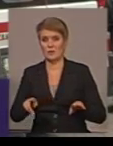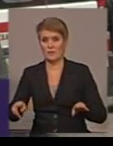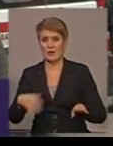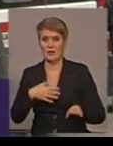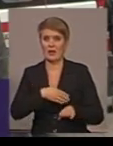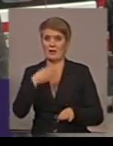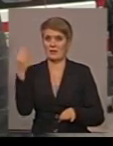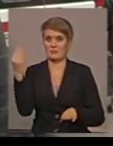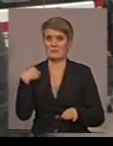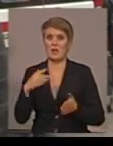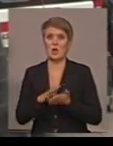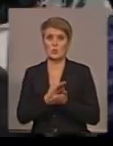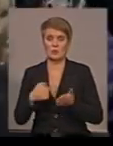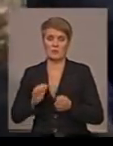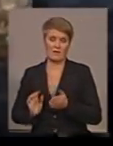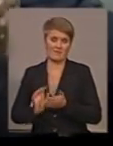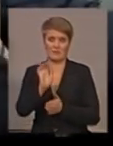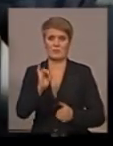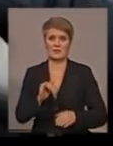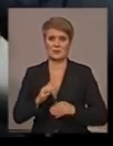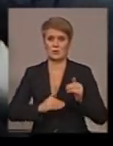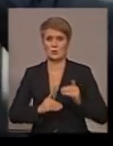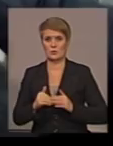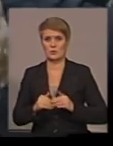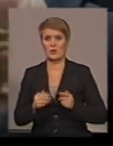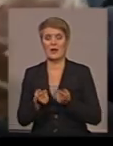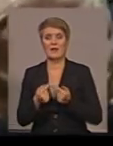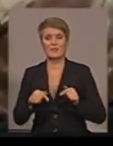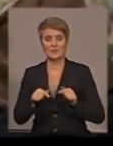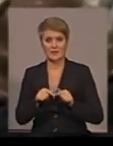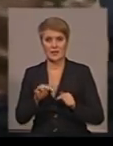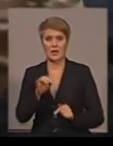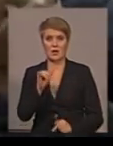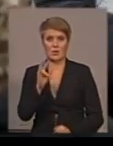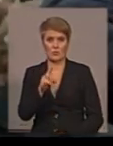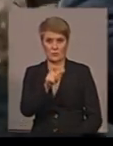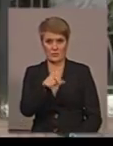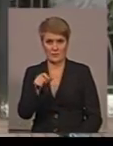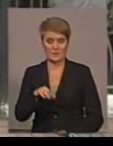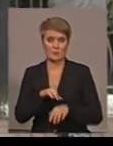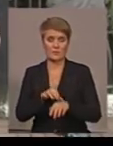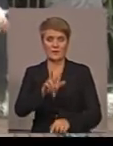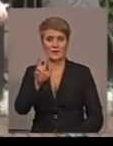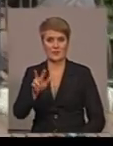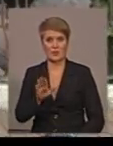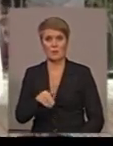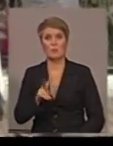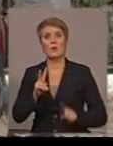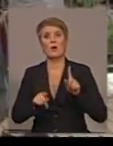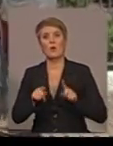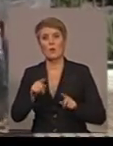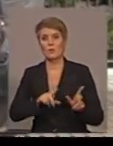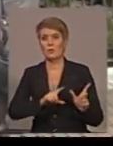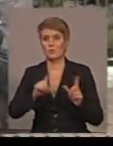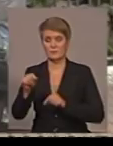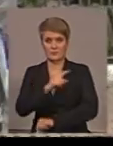удостоверення, показав, що журналісти. Його вибили у мене з рук. У відділку затримані ОУНівці провели більше як 3 години. Після декого забрала швидка,